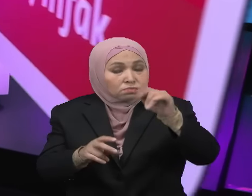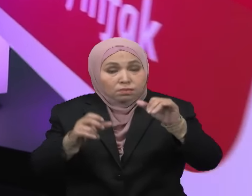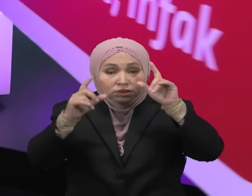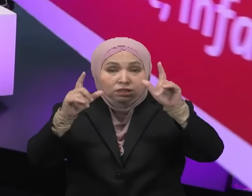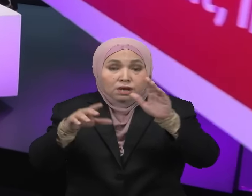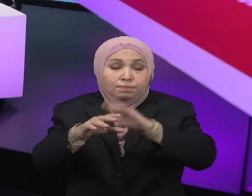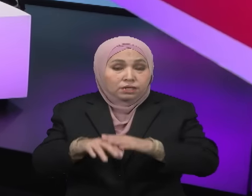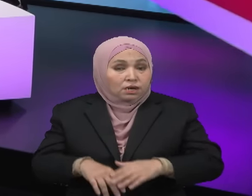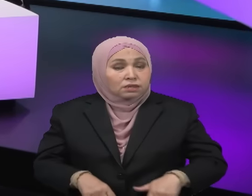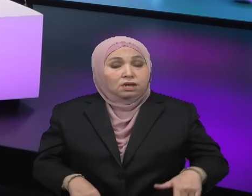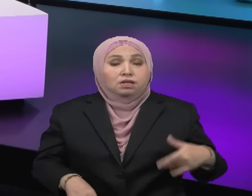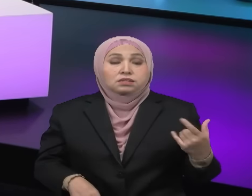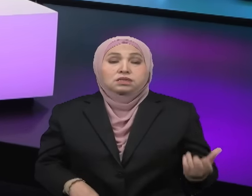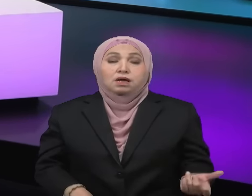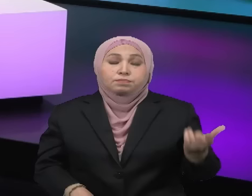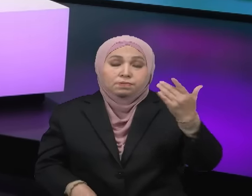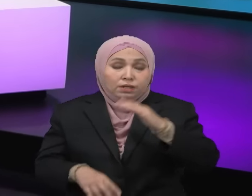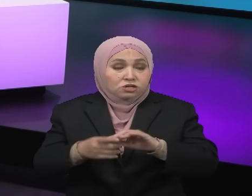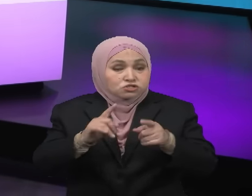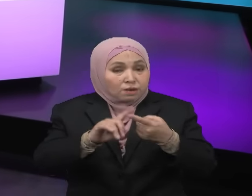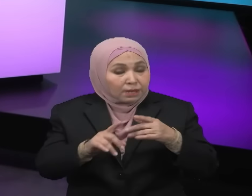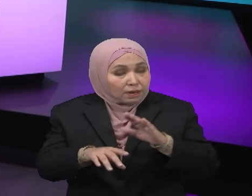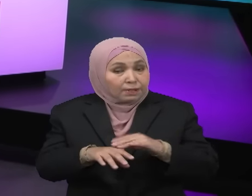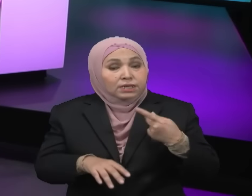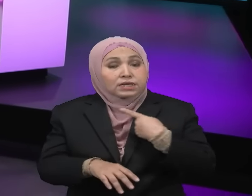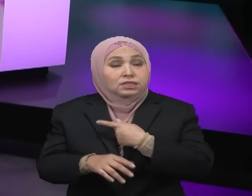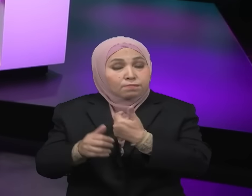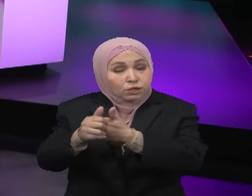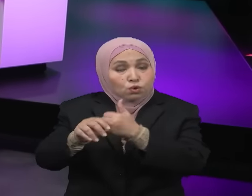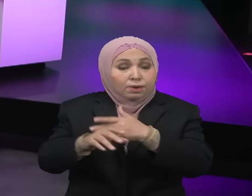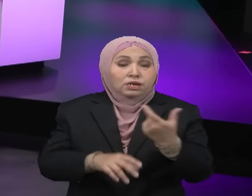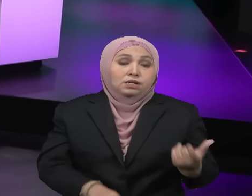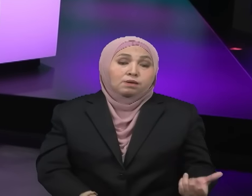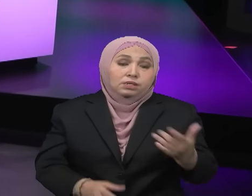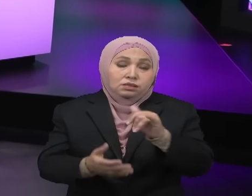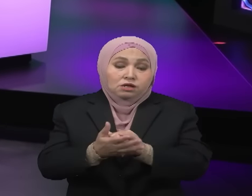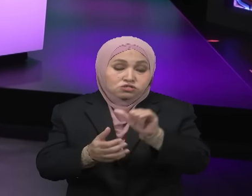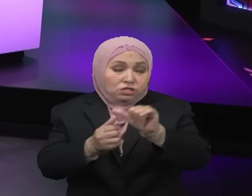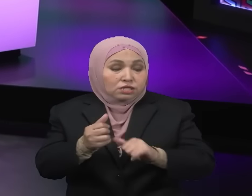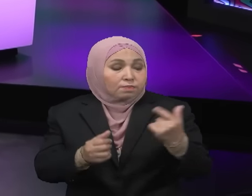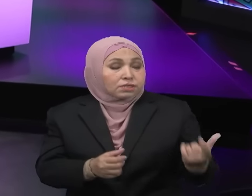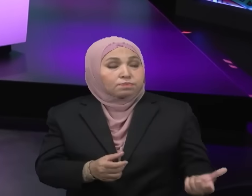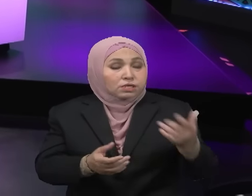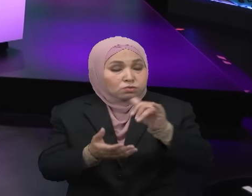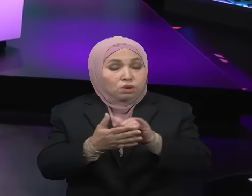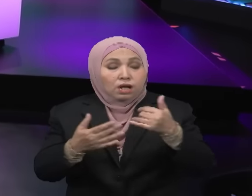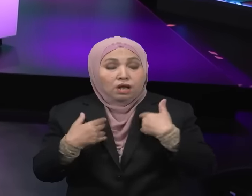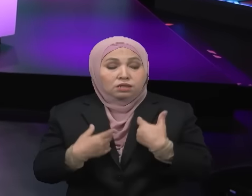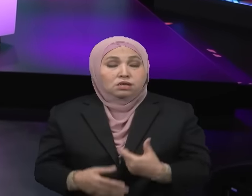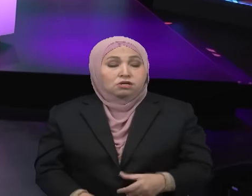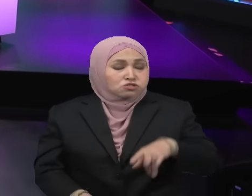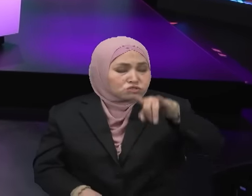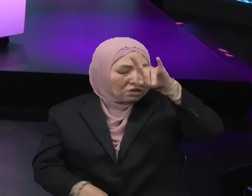pada Nabi, menyedarkan kepada para sahabat dan juga kepada kita yang mengikut kepada Nabi bahawa setiap Nabi itu ada